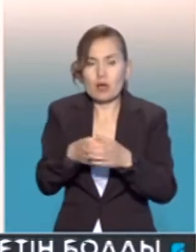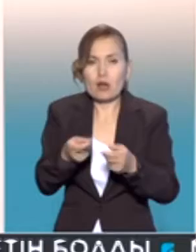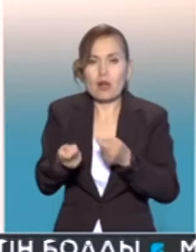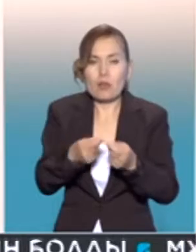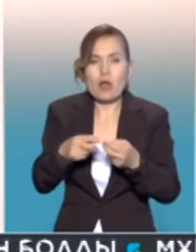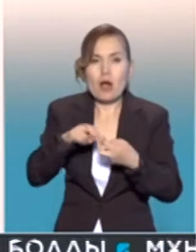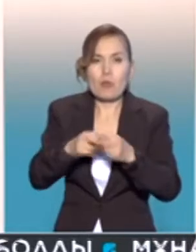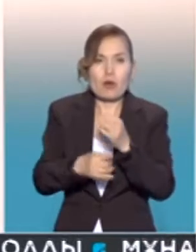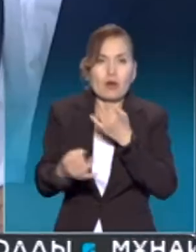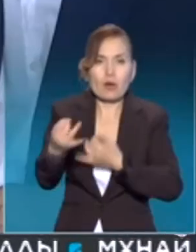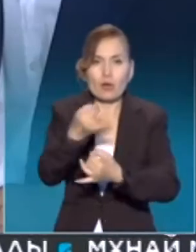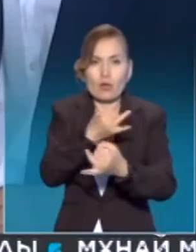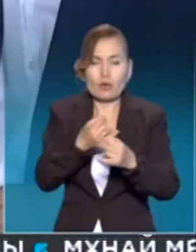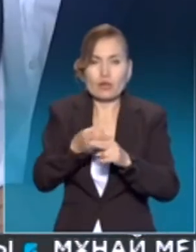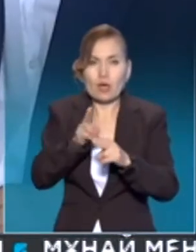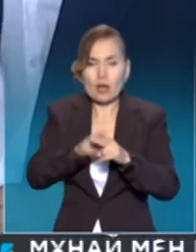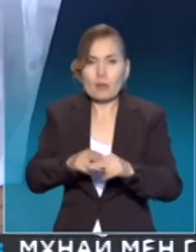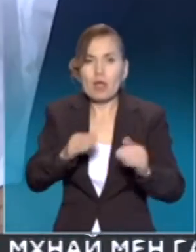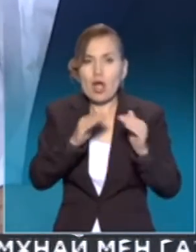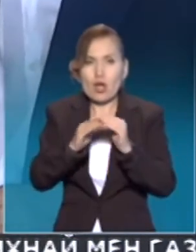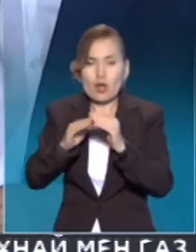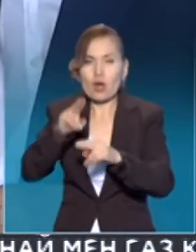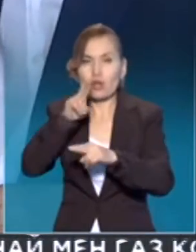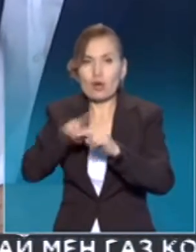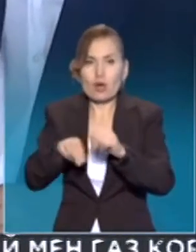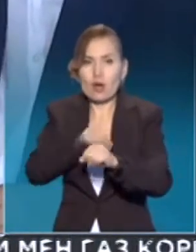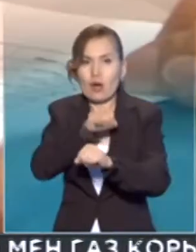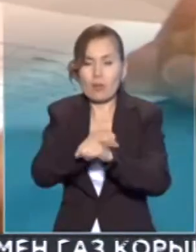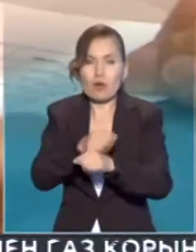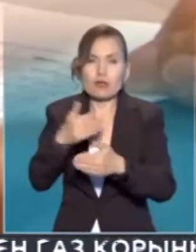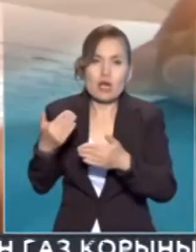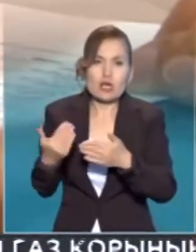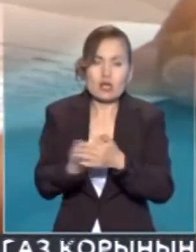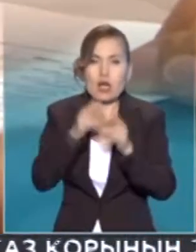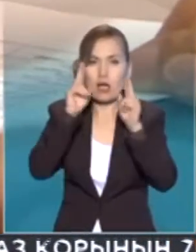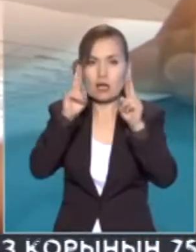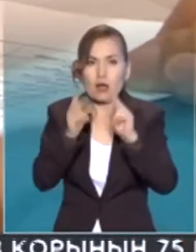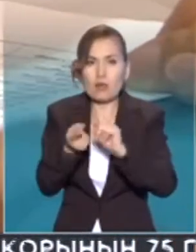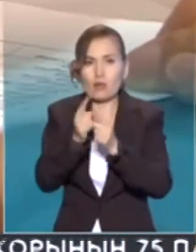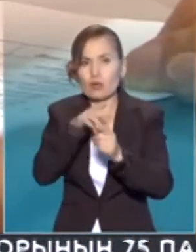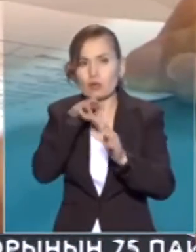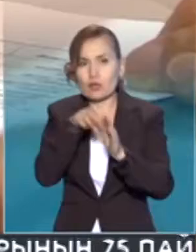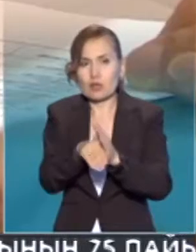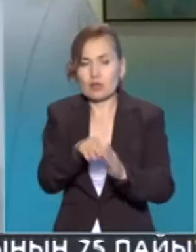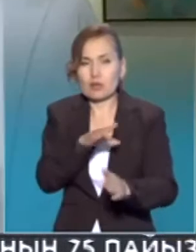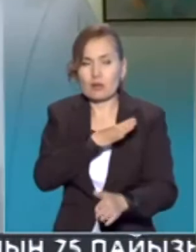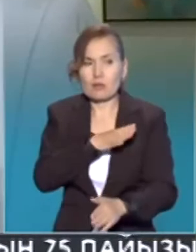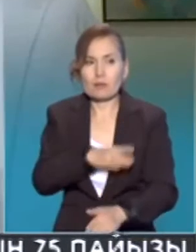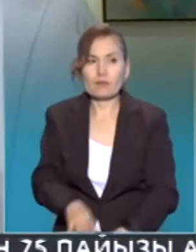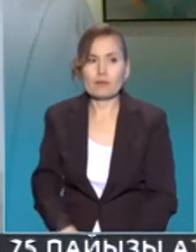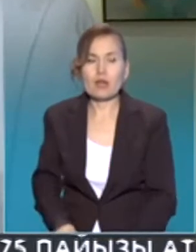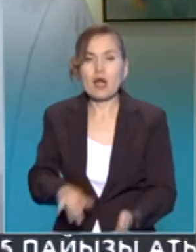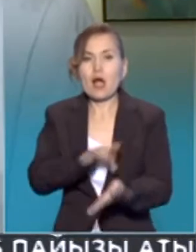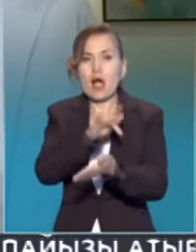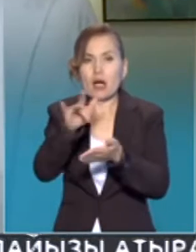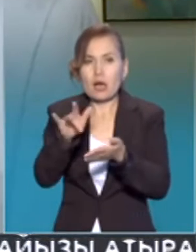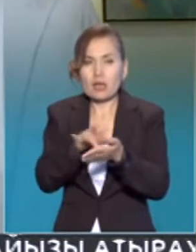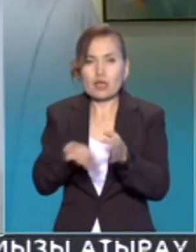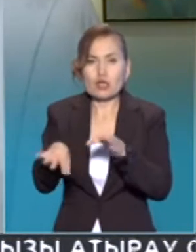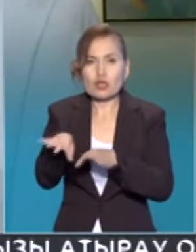осы саладағы олқылықтарға тыйым салу мақсатында қайта құрылып, жарғы ережелеріне өзгерістер енгізді. Қаланы жобалау